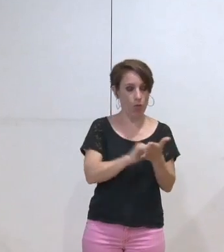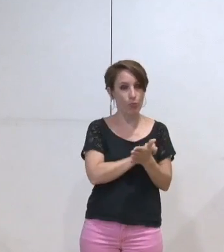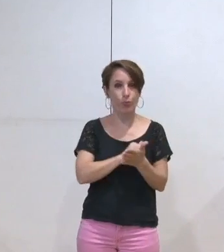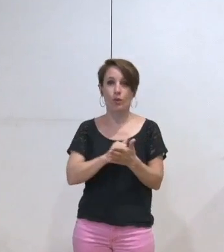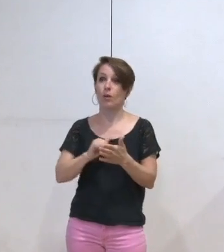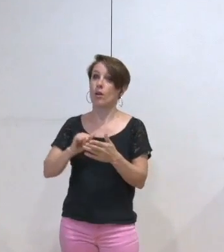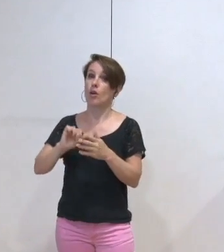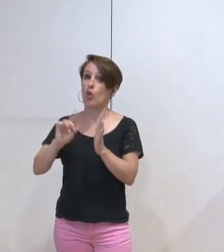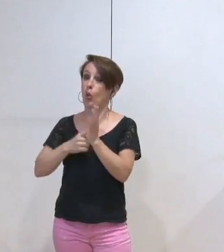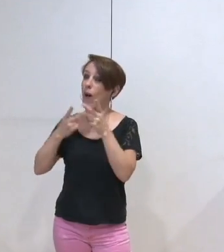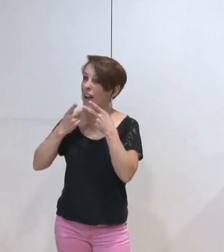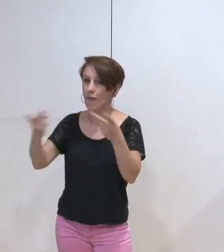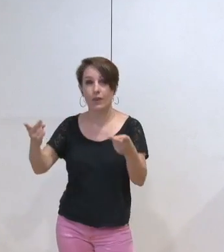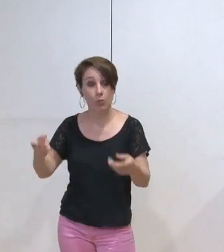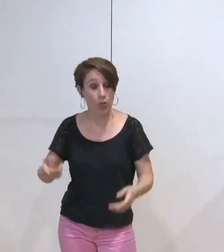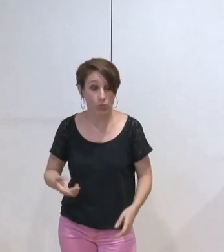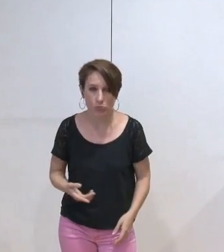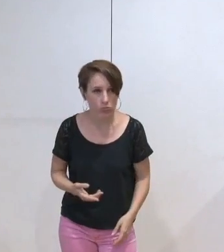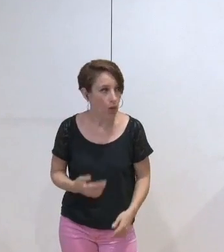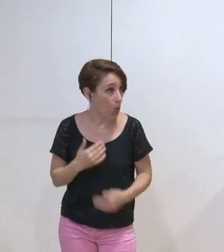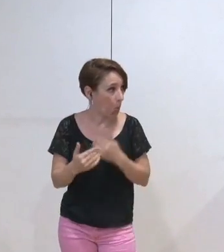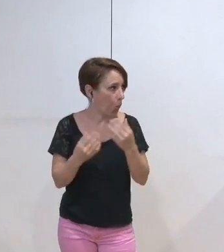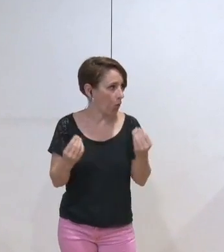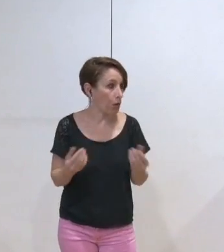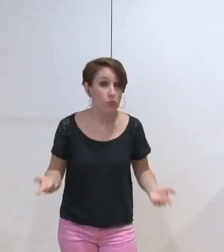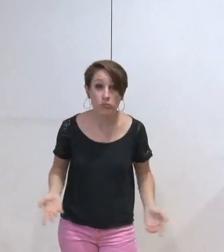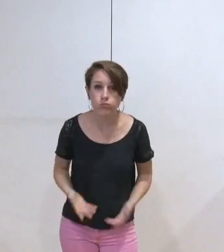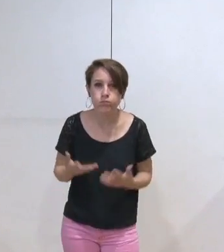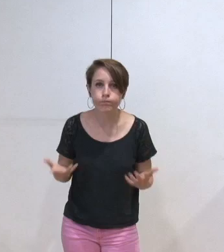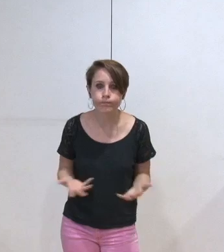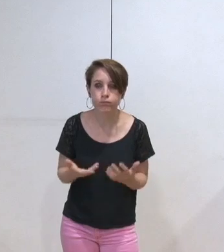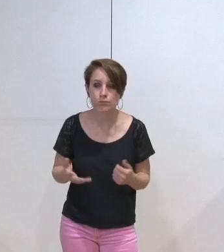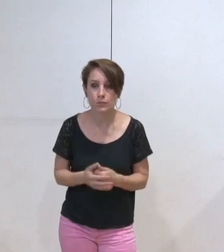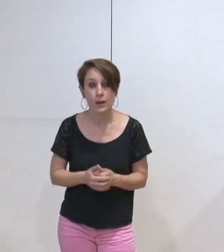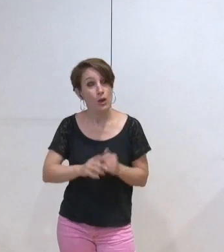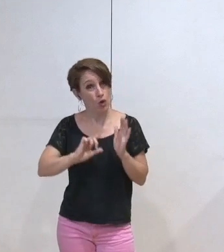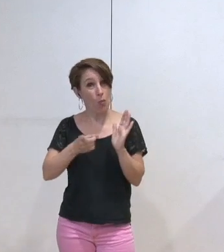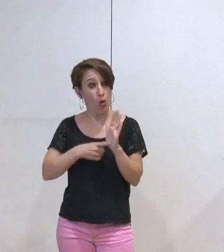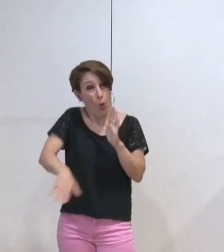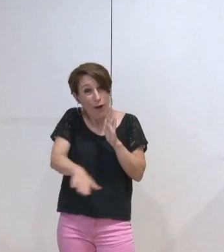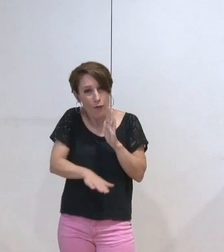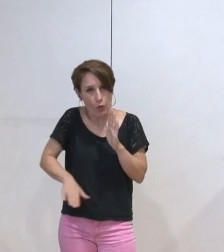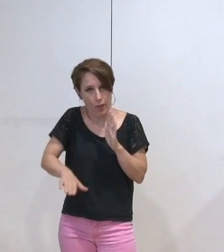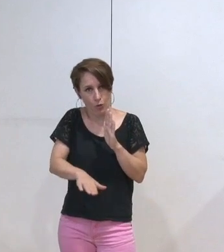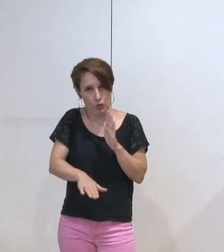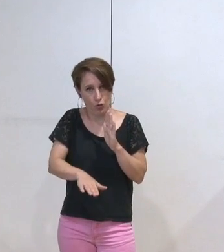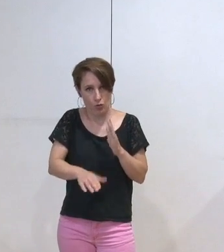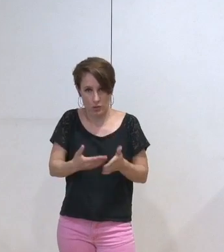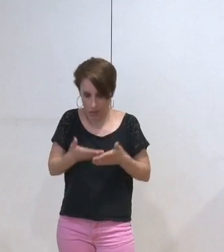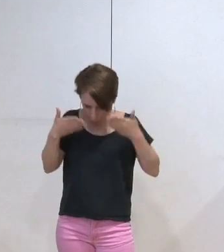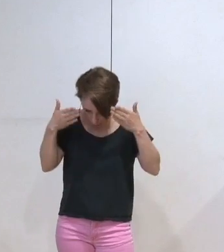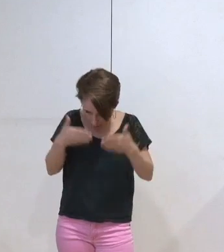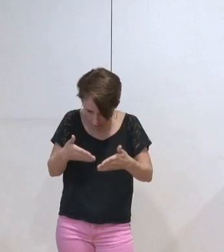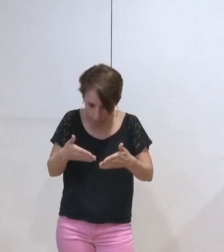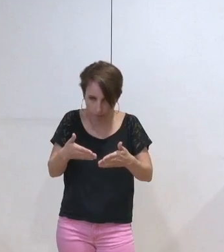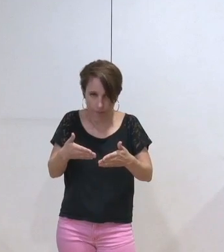un progrès opérationnel d'autant que cette approche par les droits fondamentaux à qui plus est est une approche restrictive en réalité de l'action sociale ce